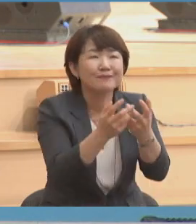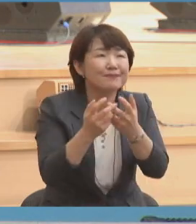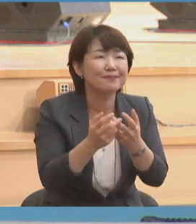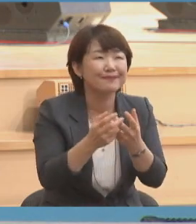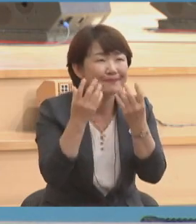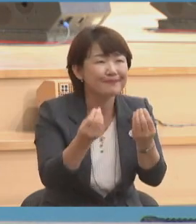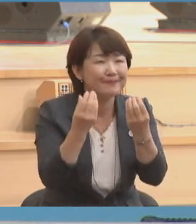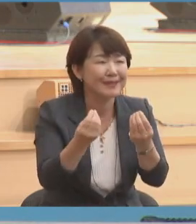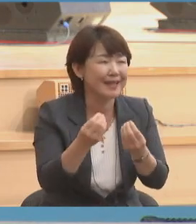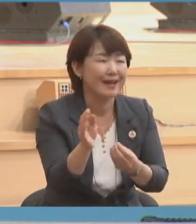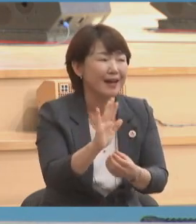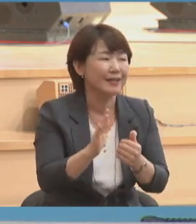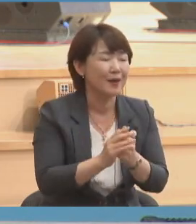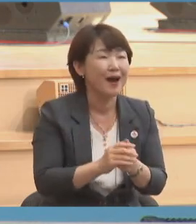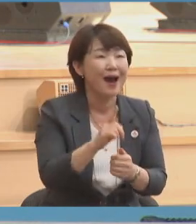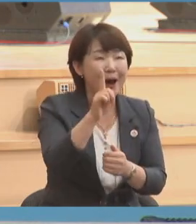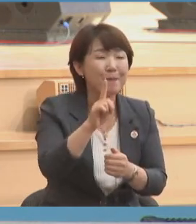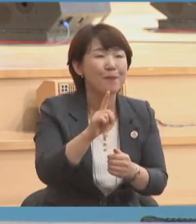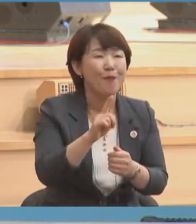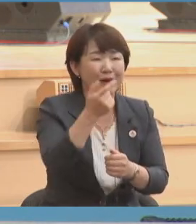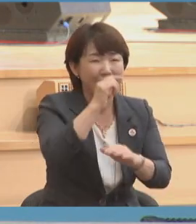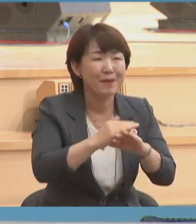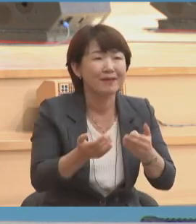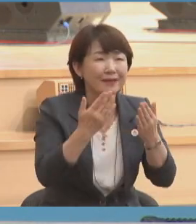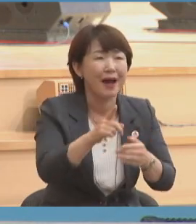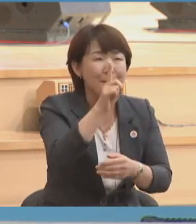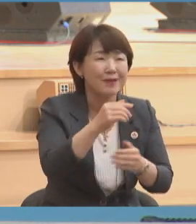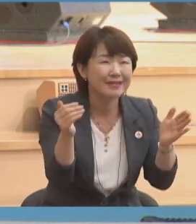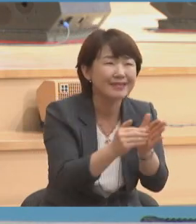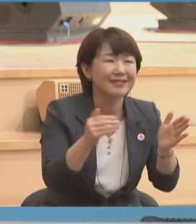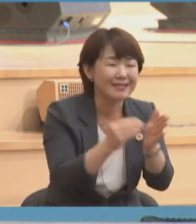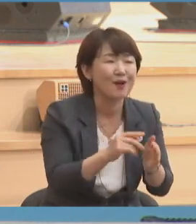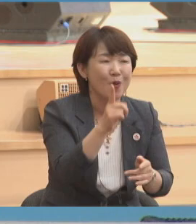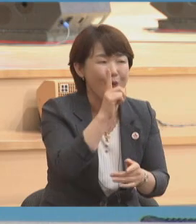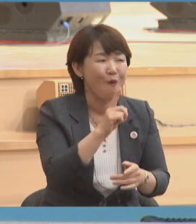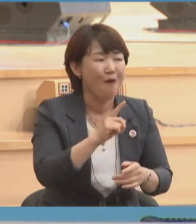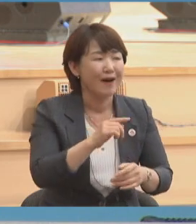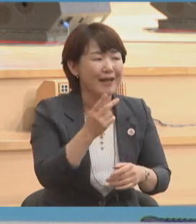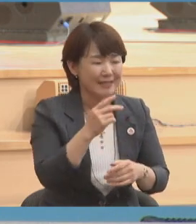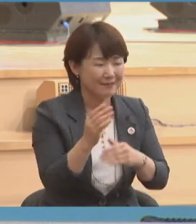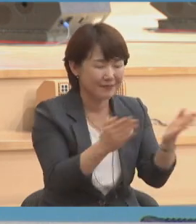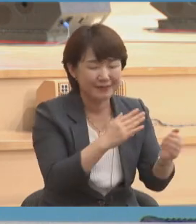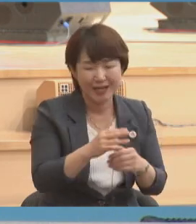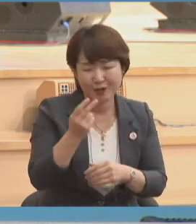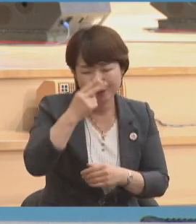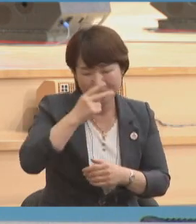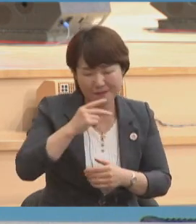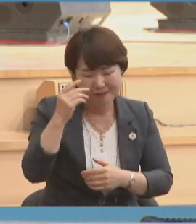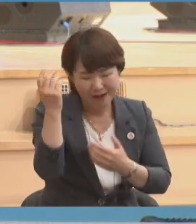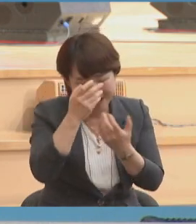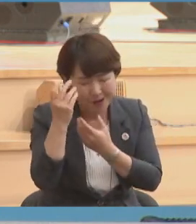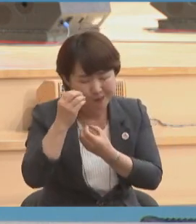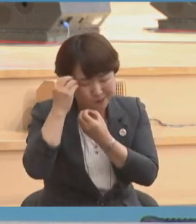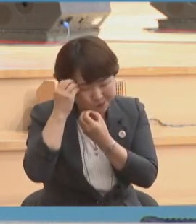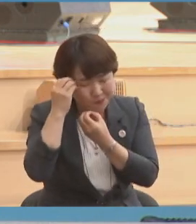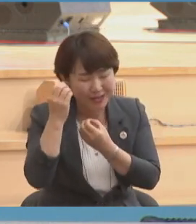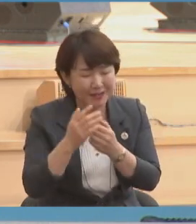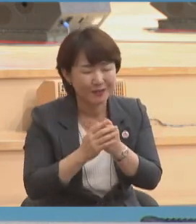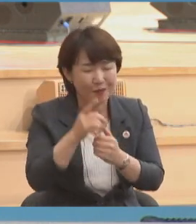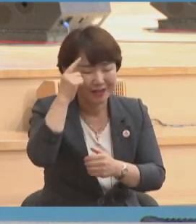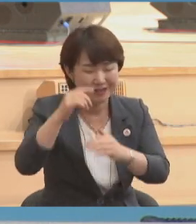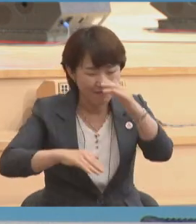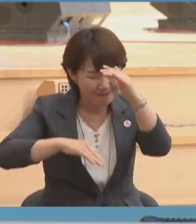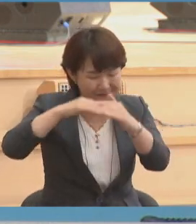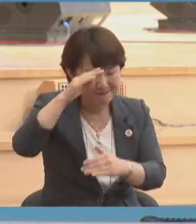아니 한번 막 아싸리하게 예배 막 한번 내가 드리고 내가 막 수련할 때 막 이빨 은혜 받고 막 내가 막 머리 끝까지